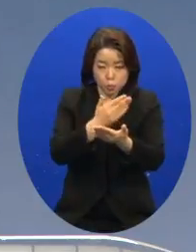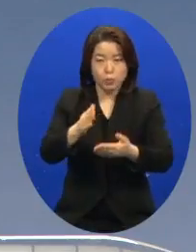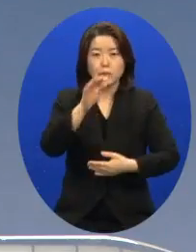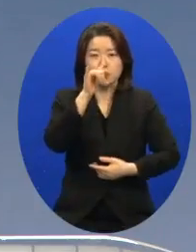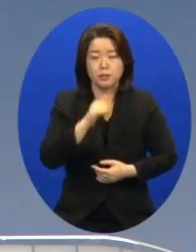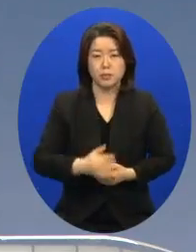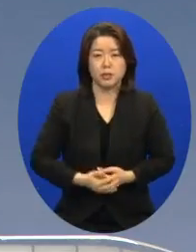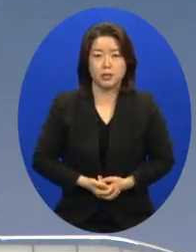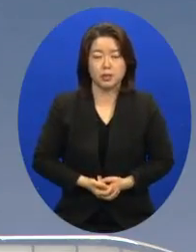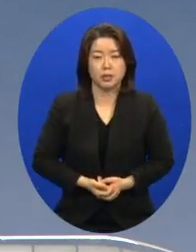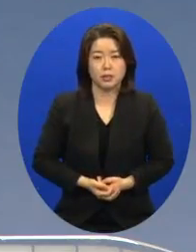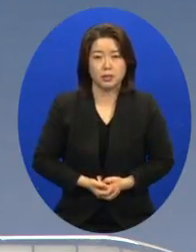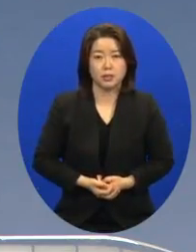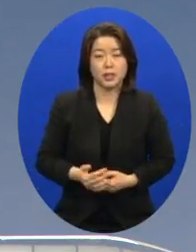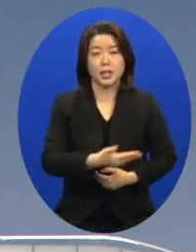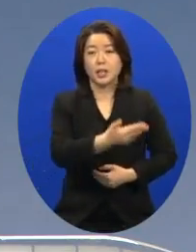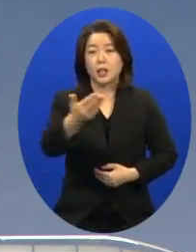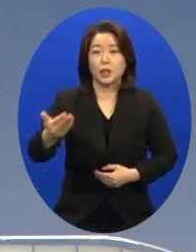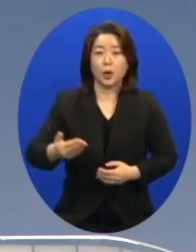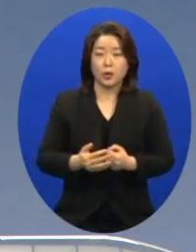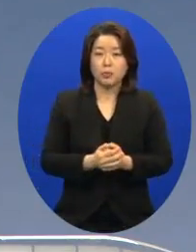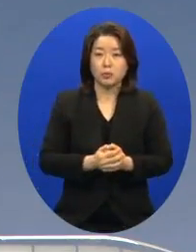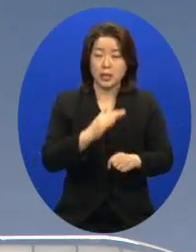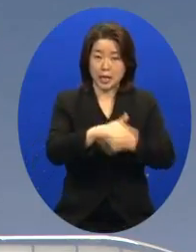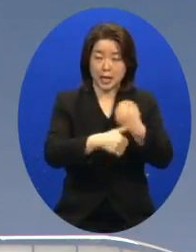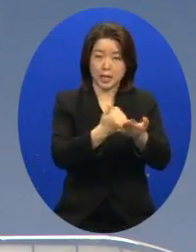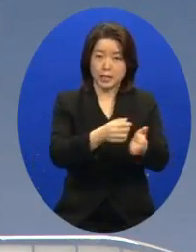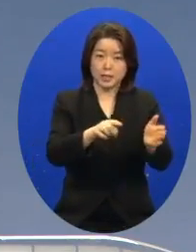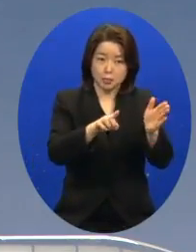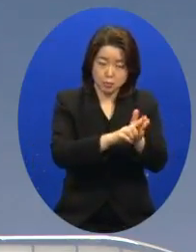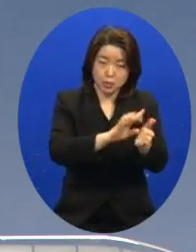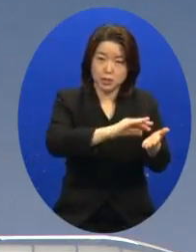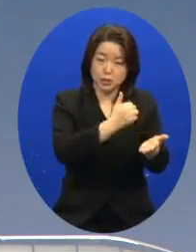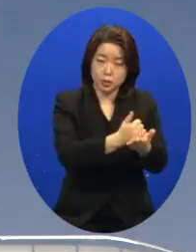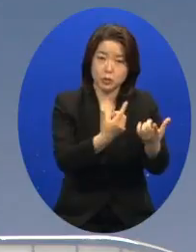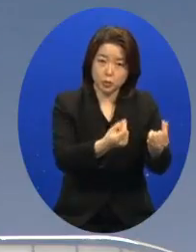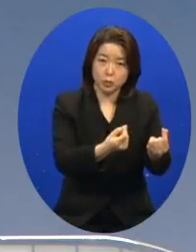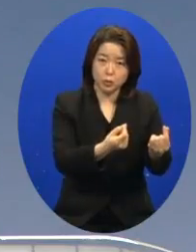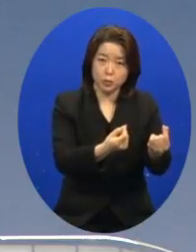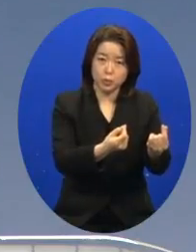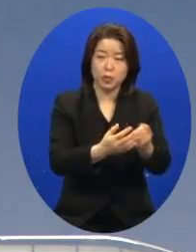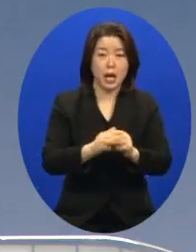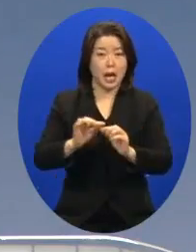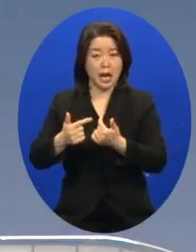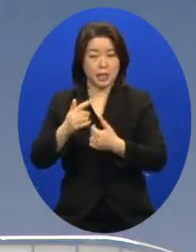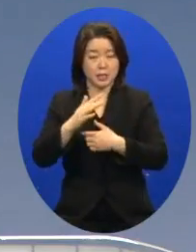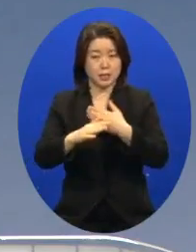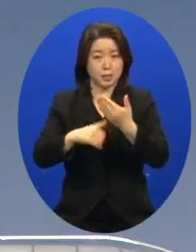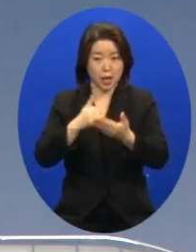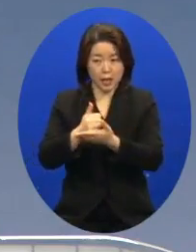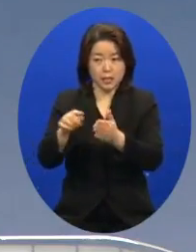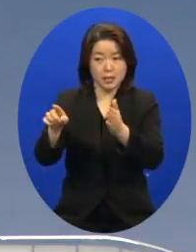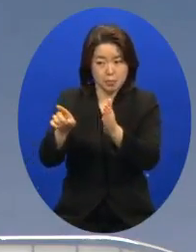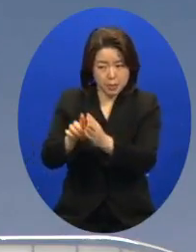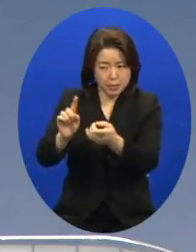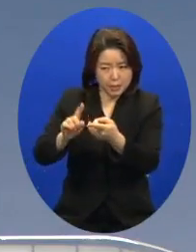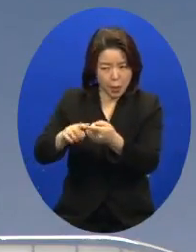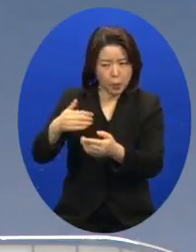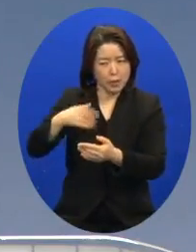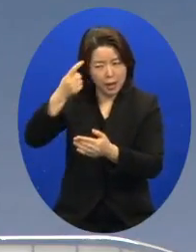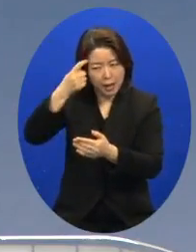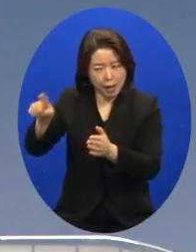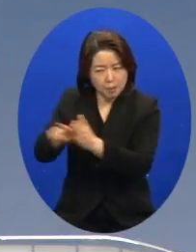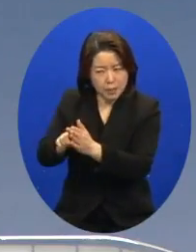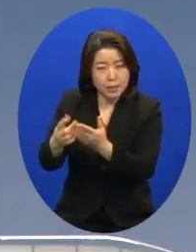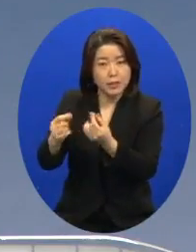했습니다 여러분은 하나님의 믿는 그리스도인이 입니까 아니면 하나님을 믿는다고 믿는